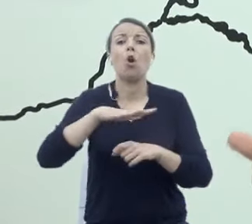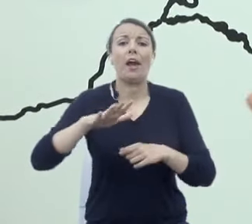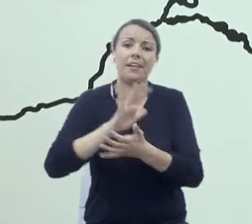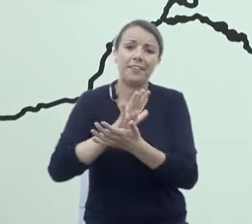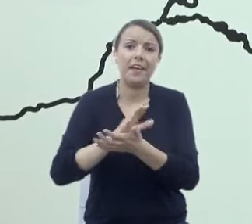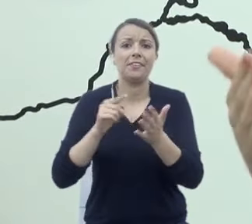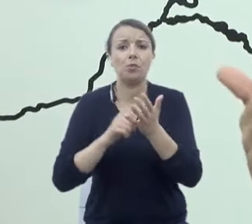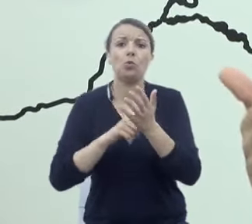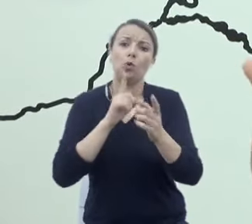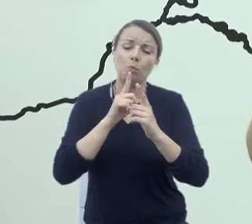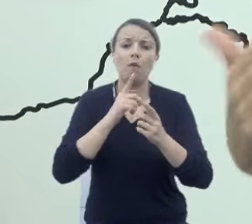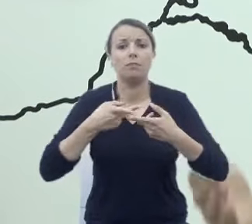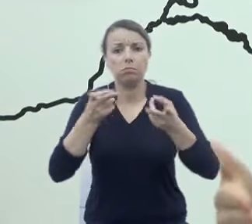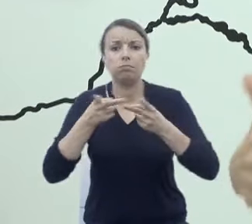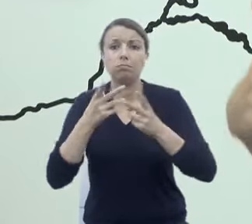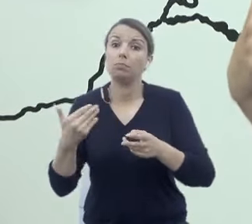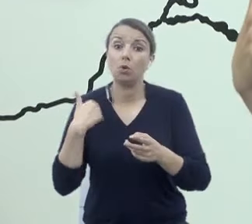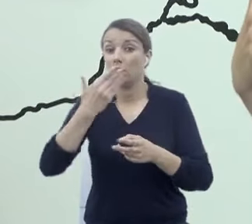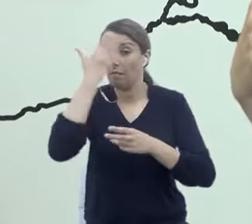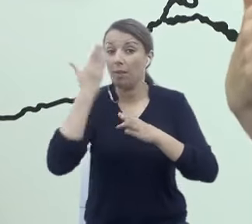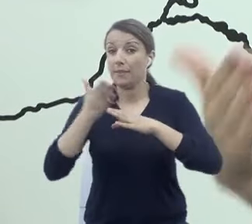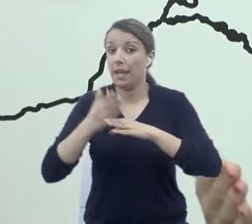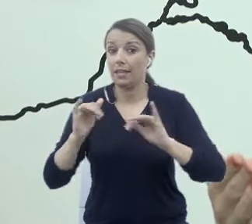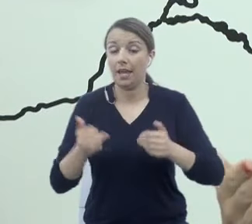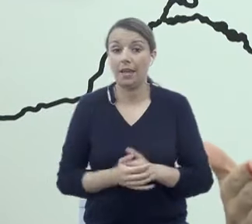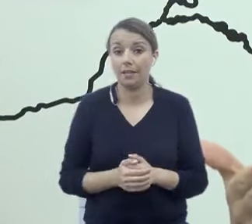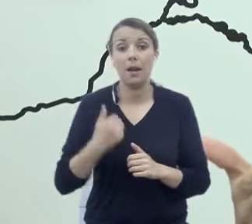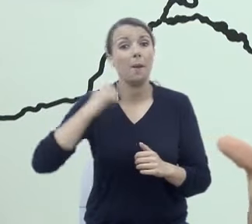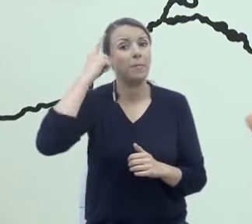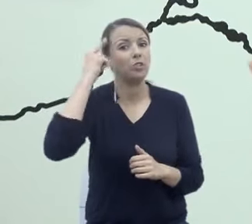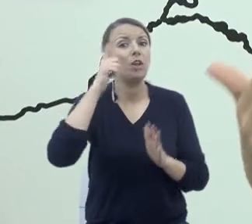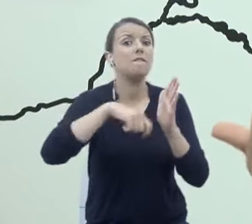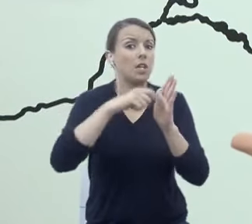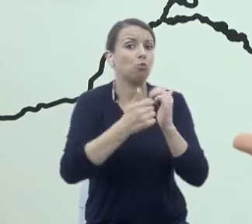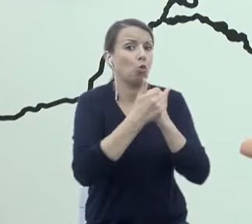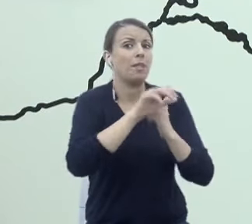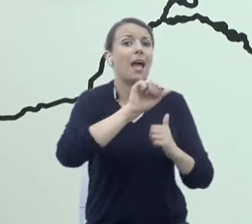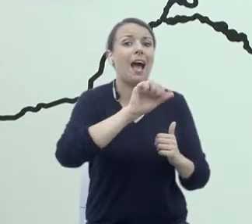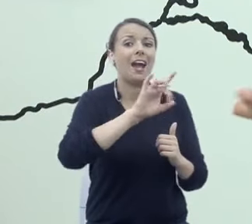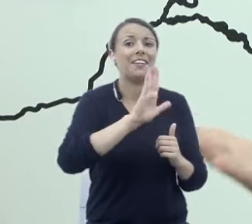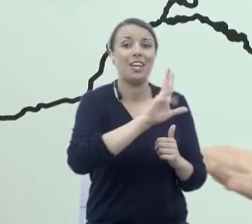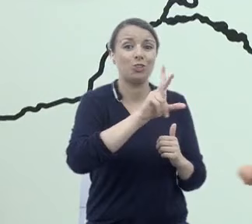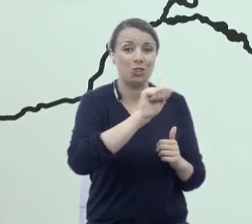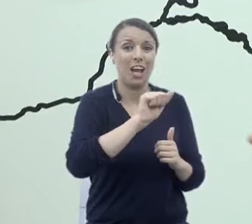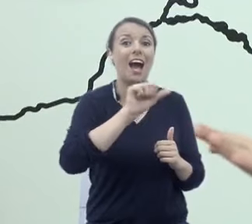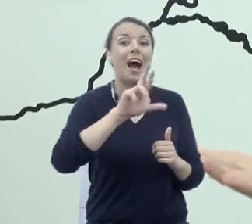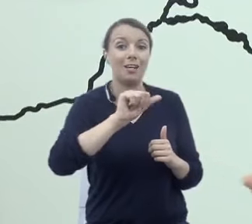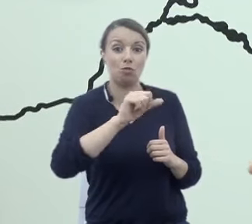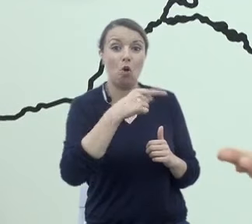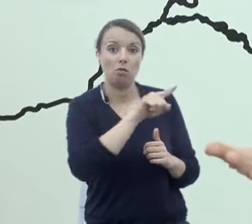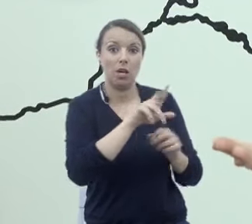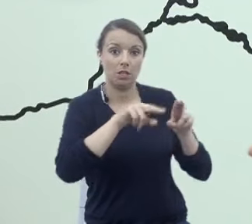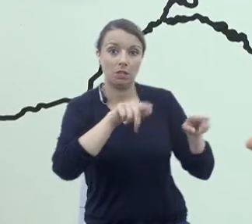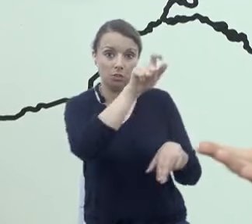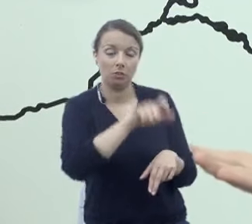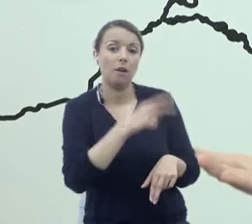tak? Natomiast jest taki moment i mi się wydaje, że to ten właśnie film Agnieszki Arnold, który pokazuje, że oni jak gdyby otwarcie mówią,